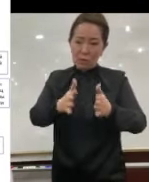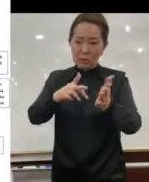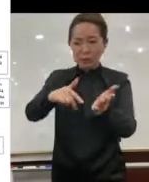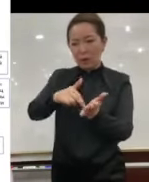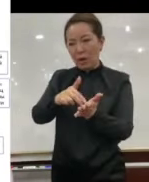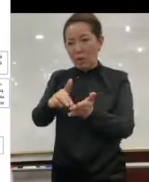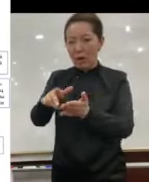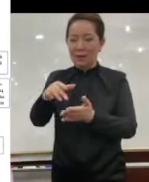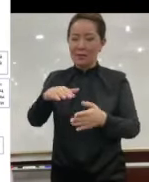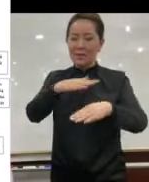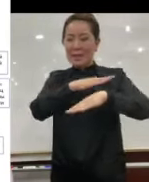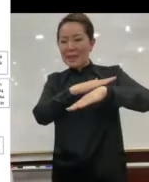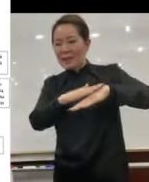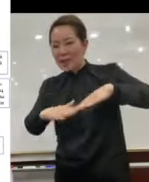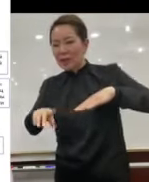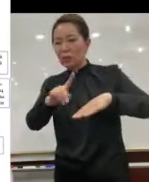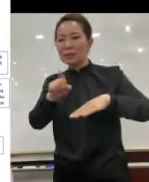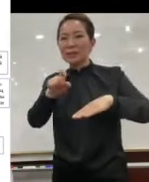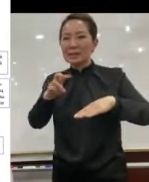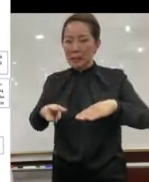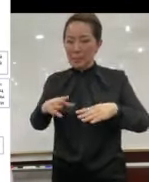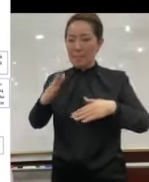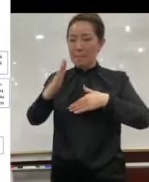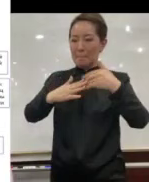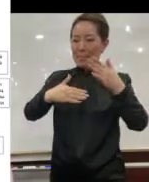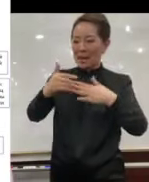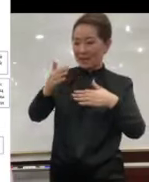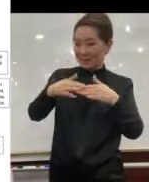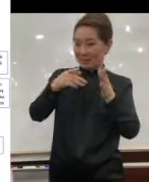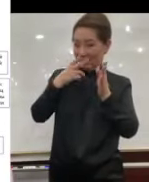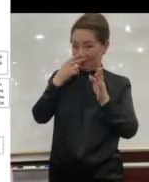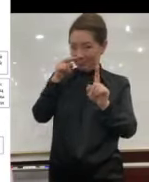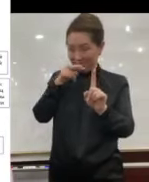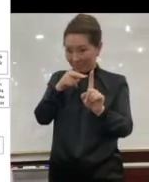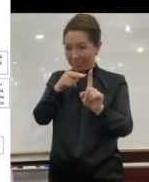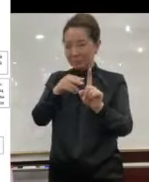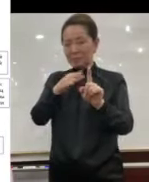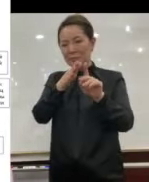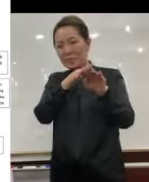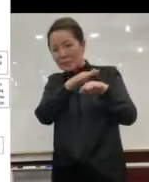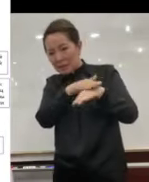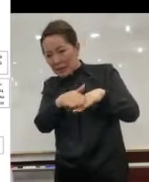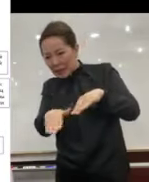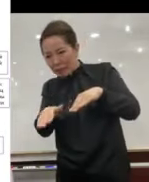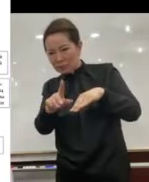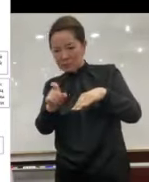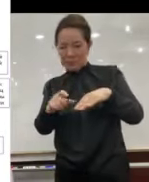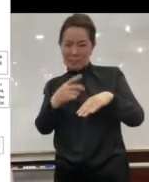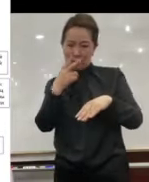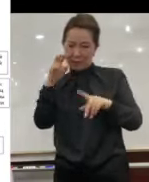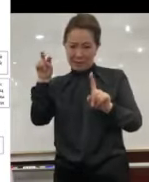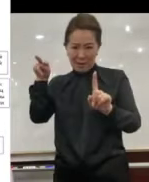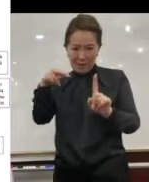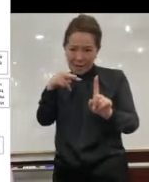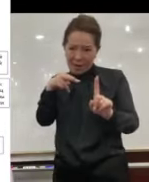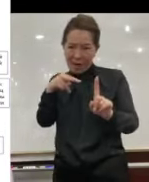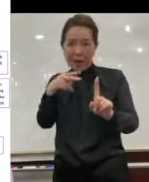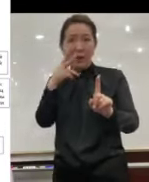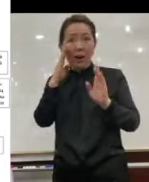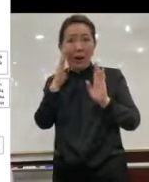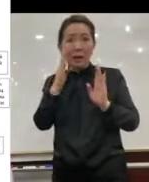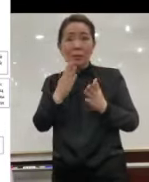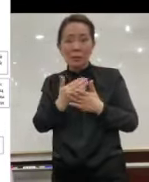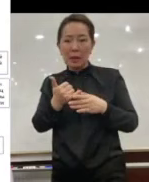янз бүрийн одоо налуу замууд энэ тэнд барилгуудын өөдөнд байдаг. Энэ налуу замуудыг та бүхэн анзаарсан уу?